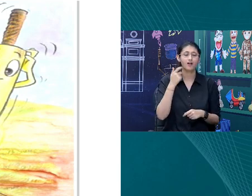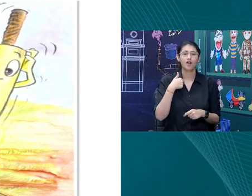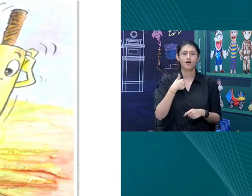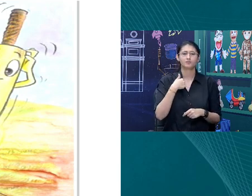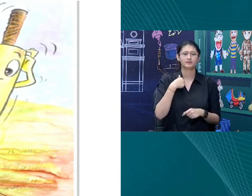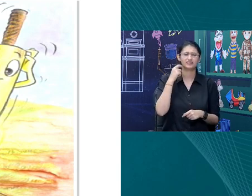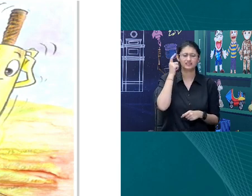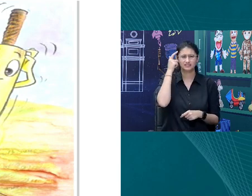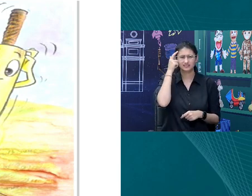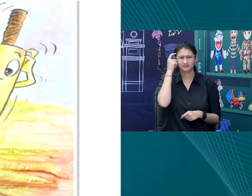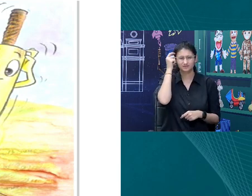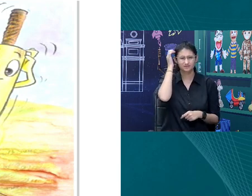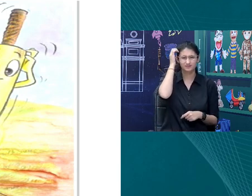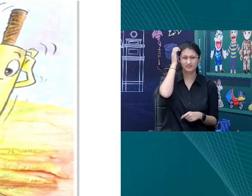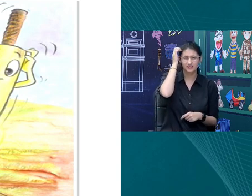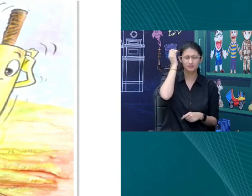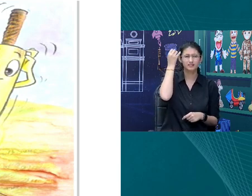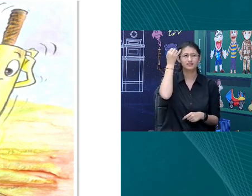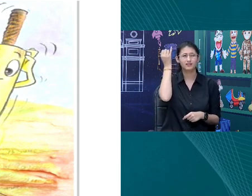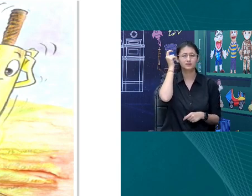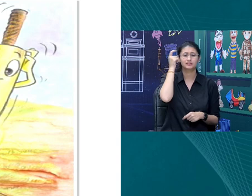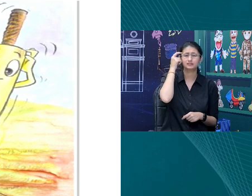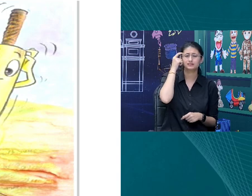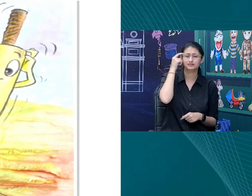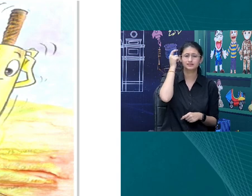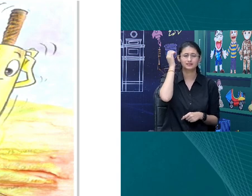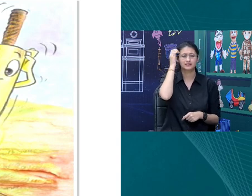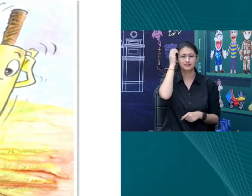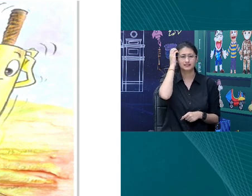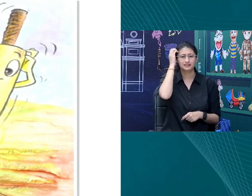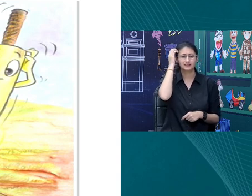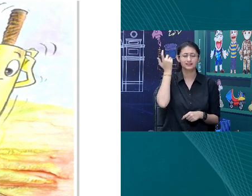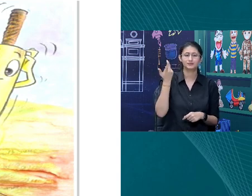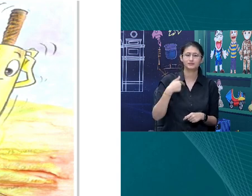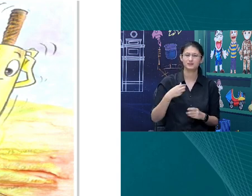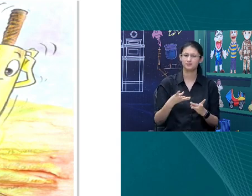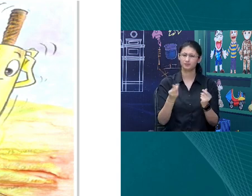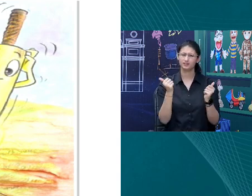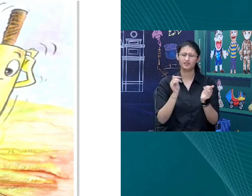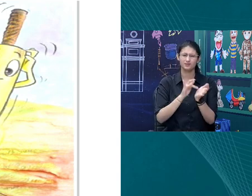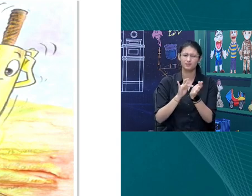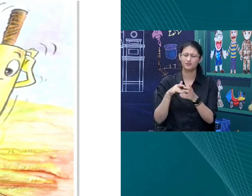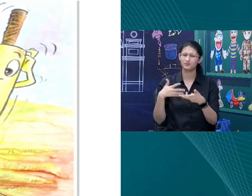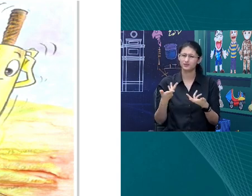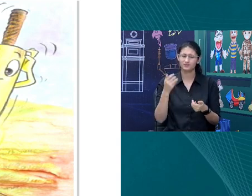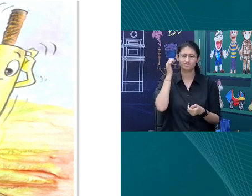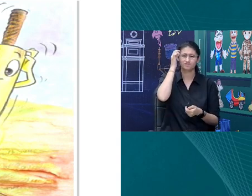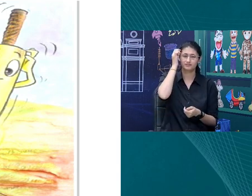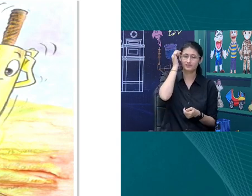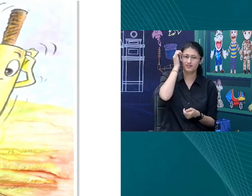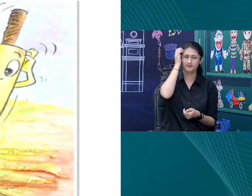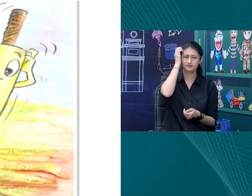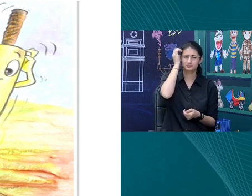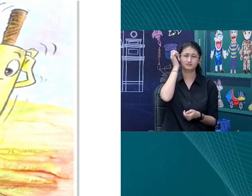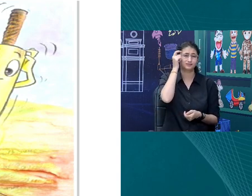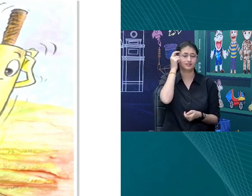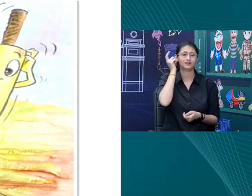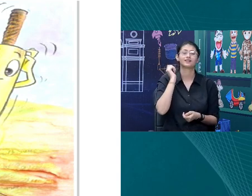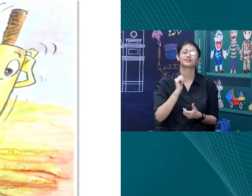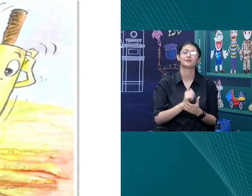कोई आइडिया आने वाला हो की कहां होगा और अगर हम गए गेंद को देख रहे हैं तो बच्चों हमें